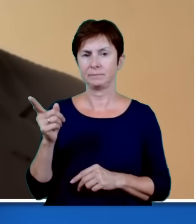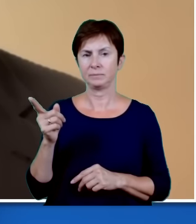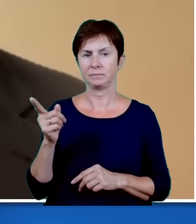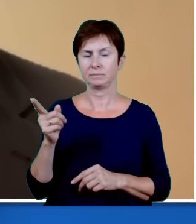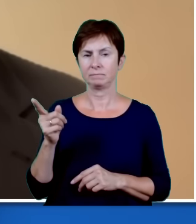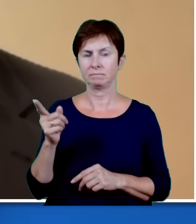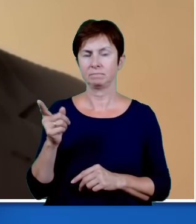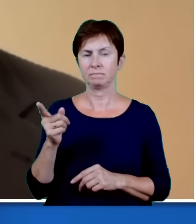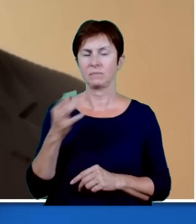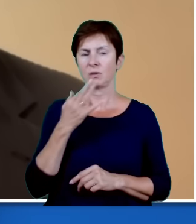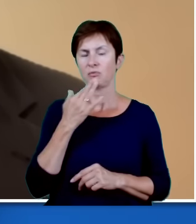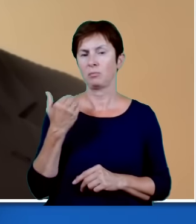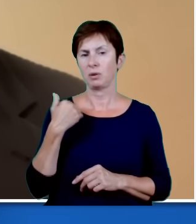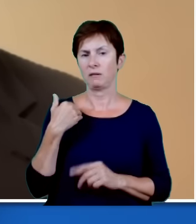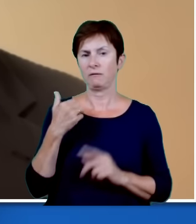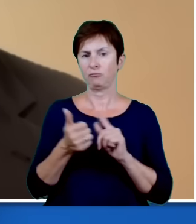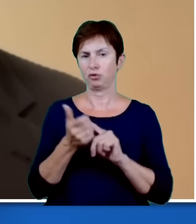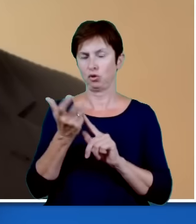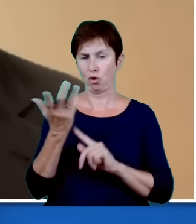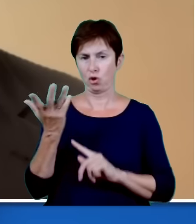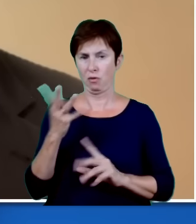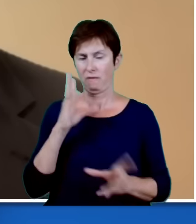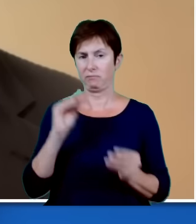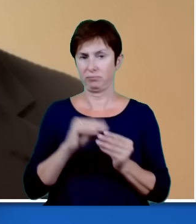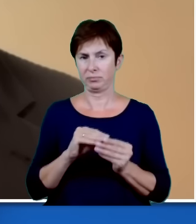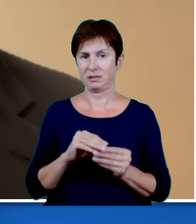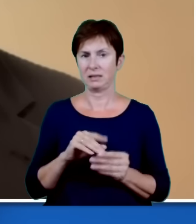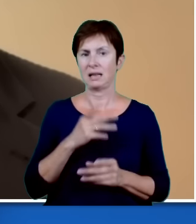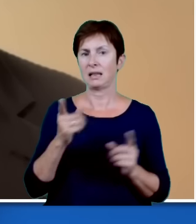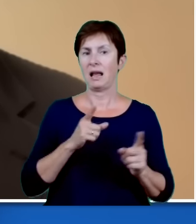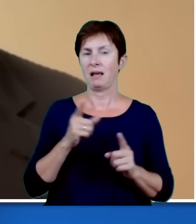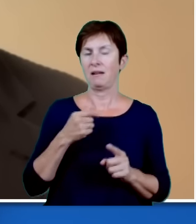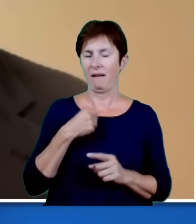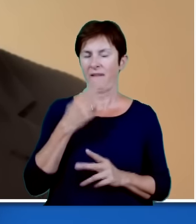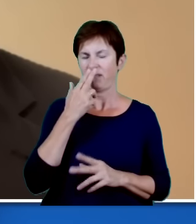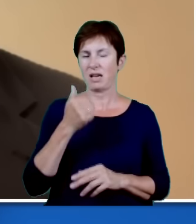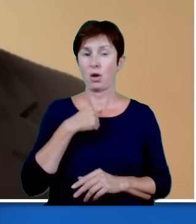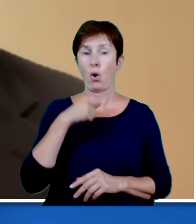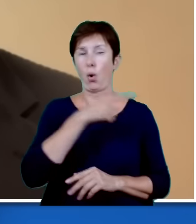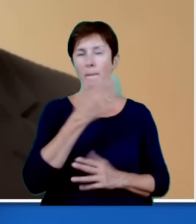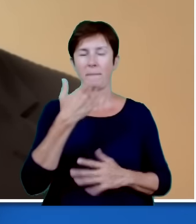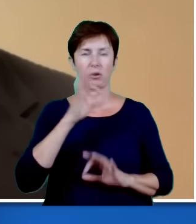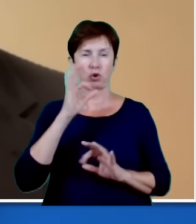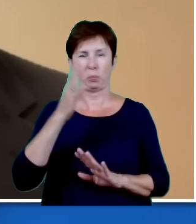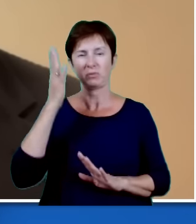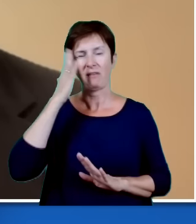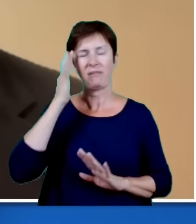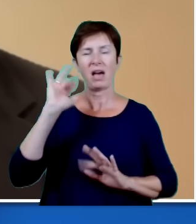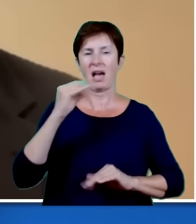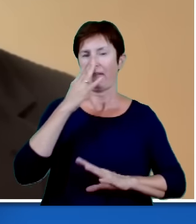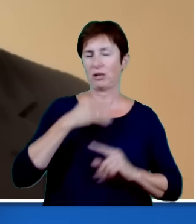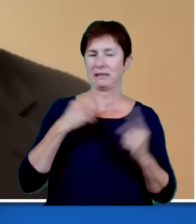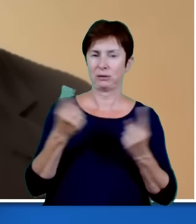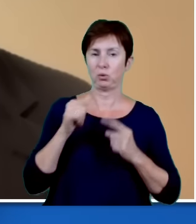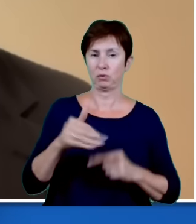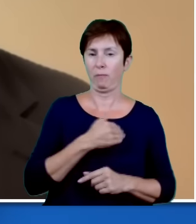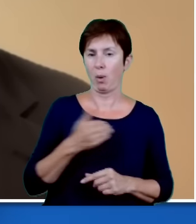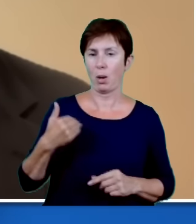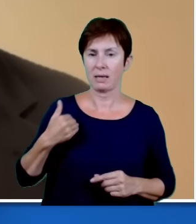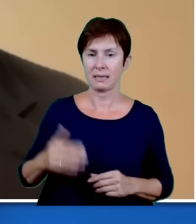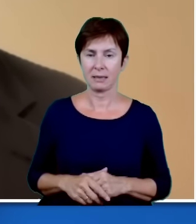wymieniając wszystkie te elementy więc widać że ta znajomość sytuacji w Polsce jest bardzo duża Ja bym nawet zaryzykowała